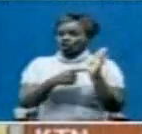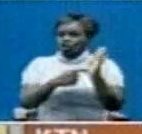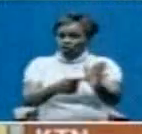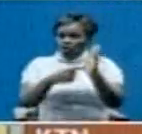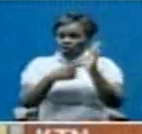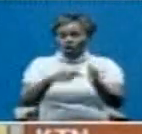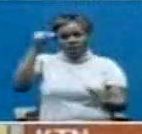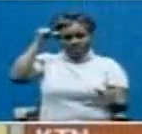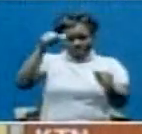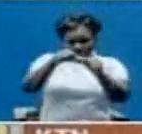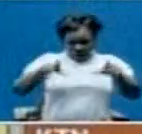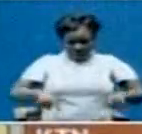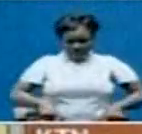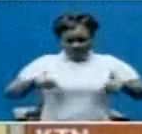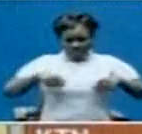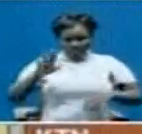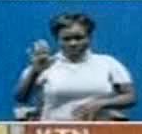na kumbukumbu ya maisha yake.